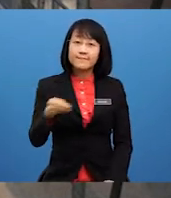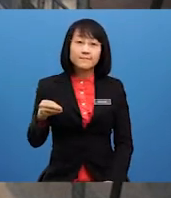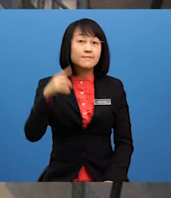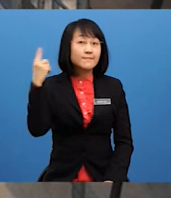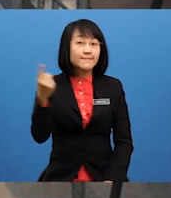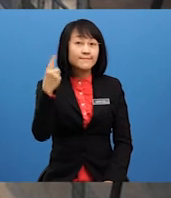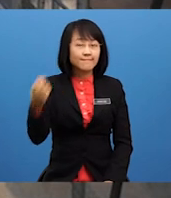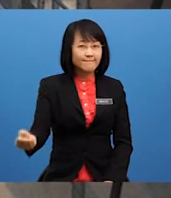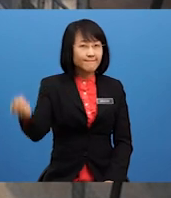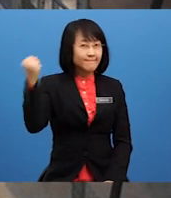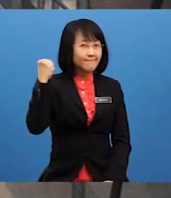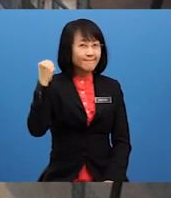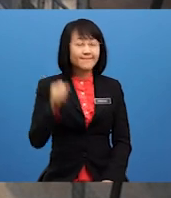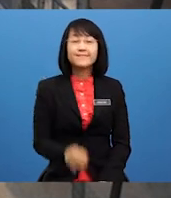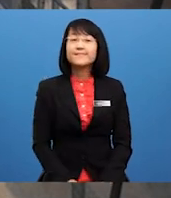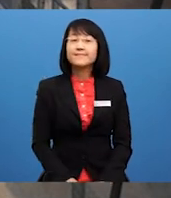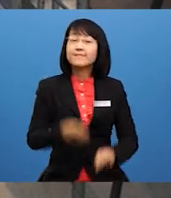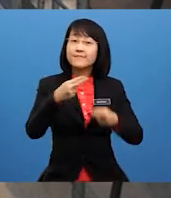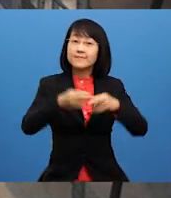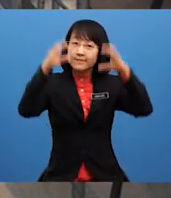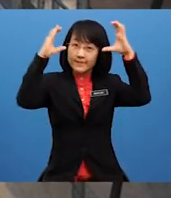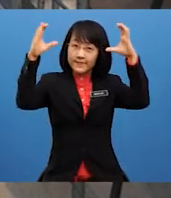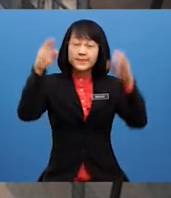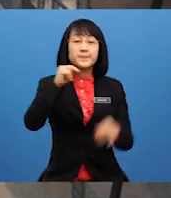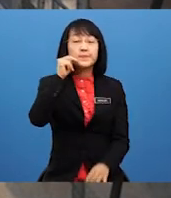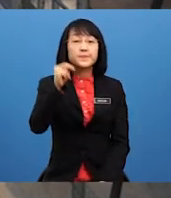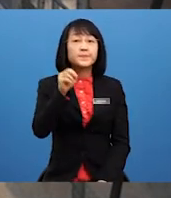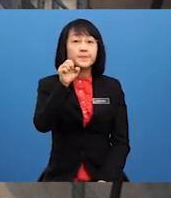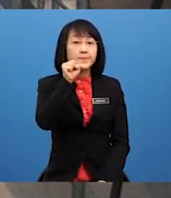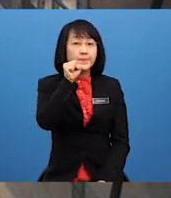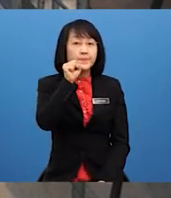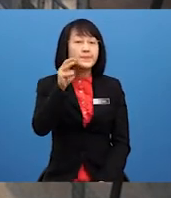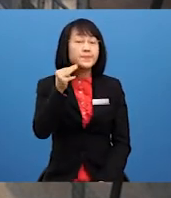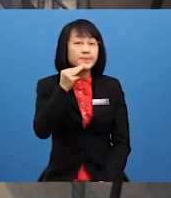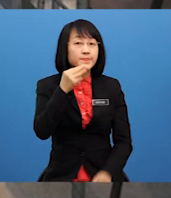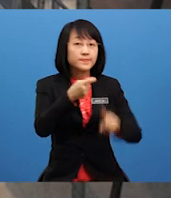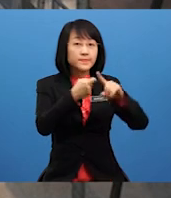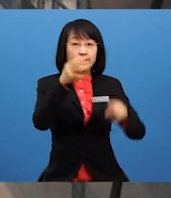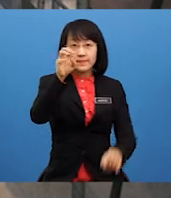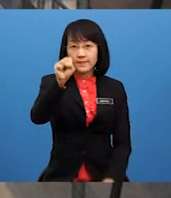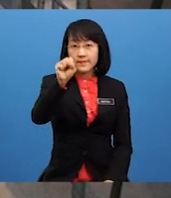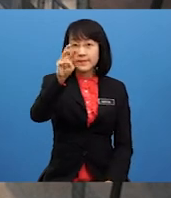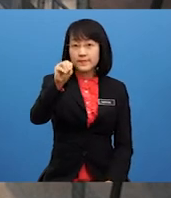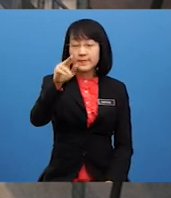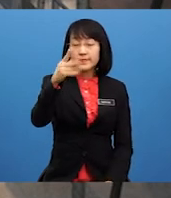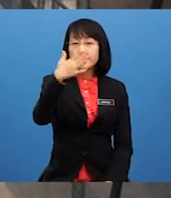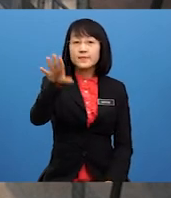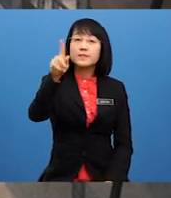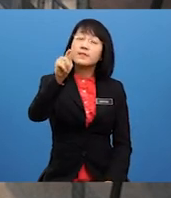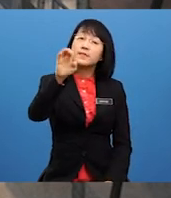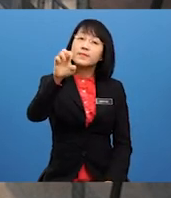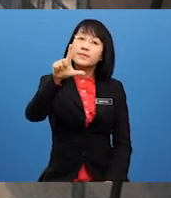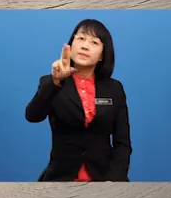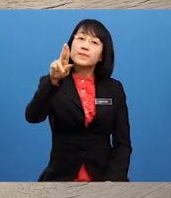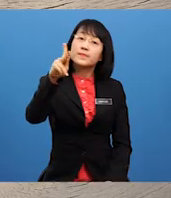sentiasa bersemangat. Nama cikgu Puan Siti Mariani binti Rodhi dari SMK Blok Datuk, Banting,